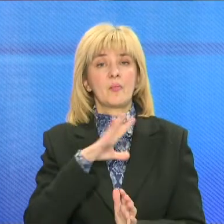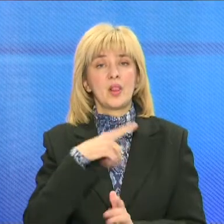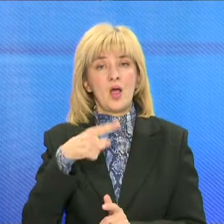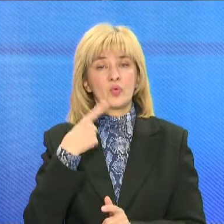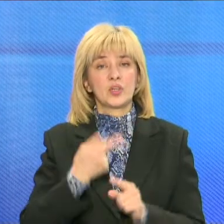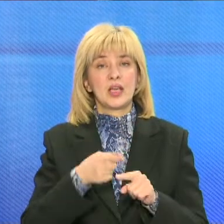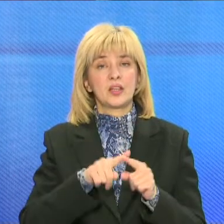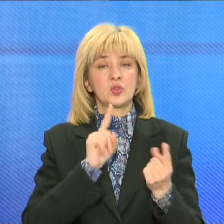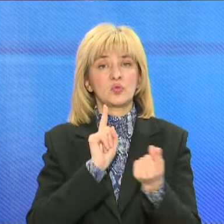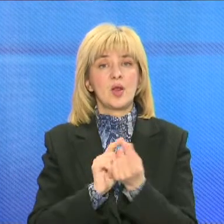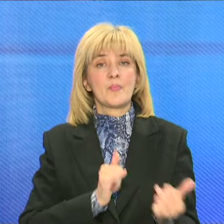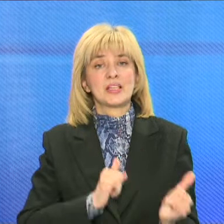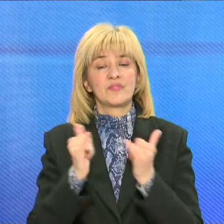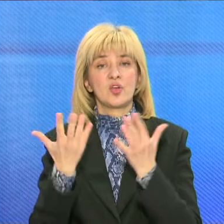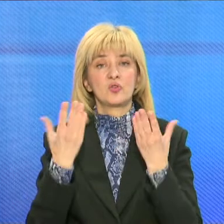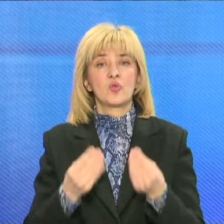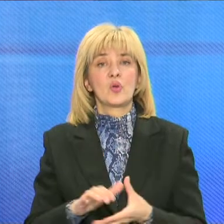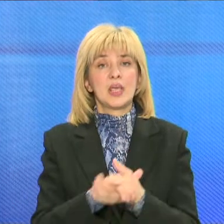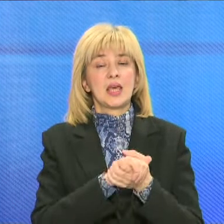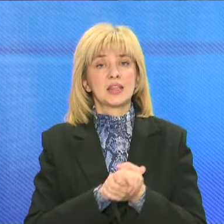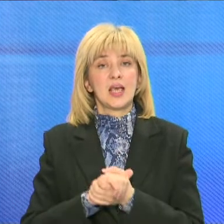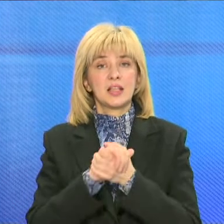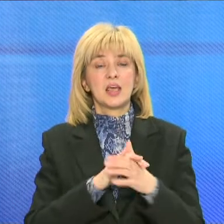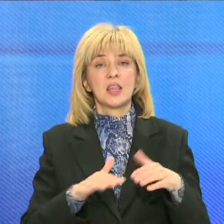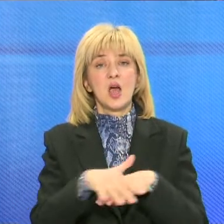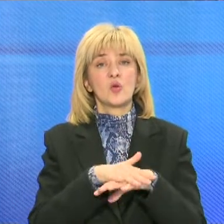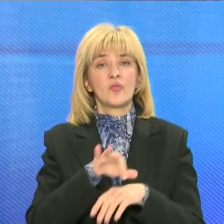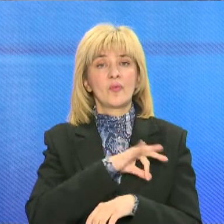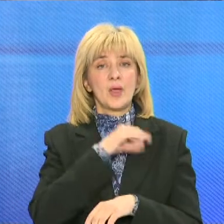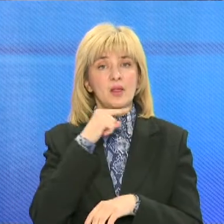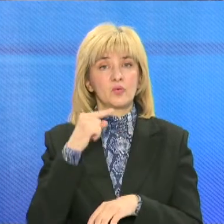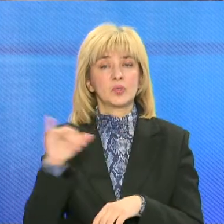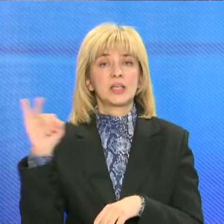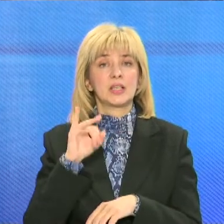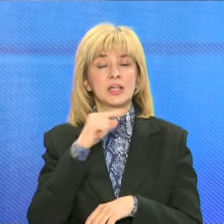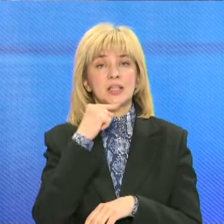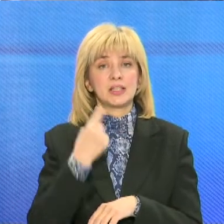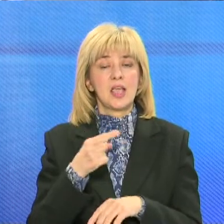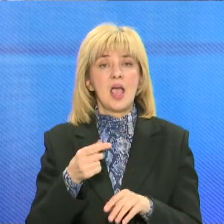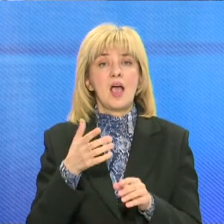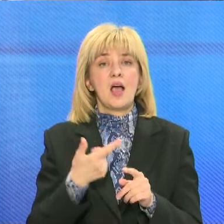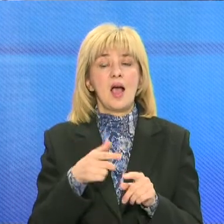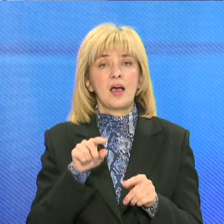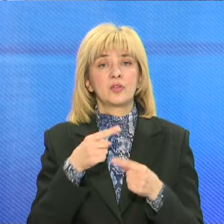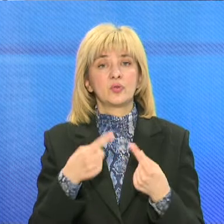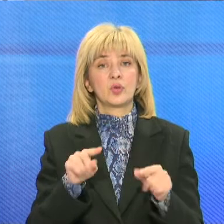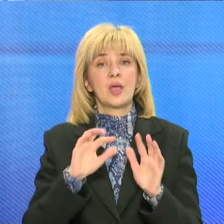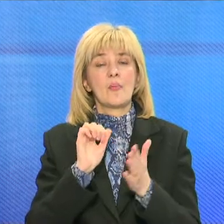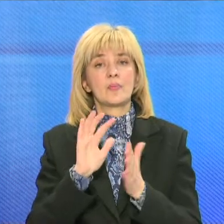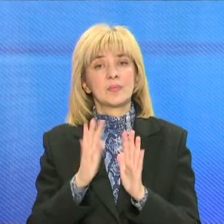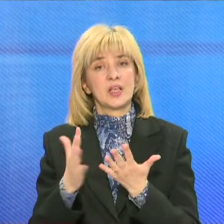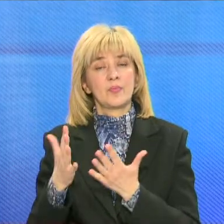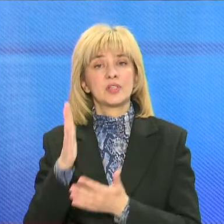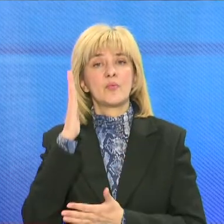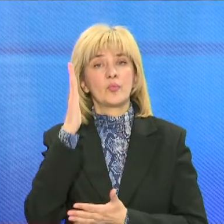сустрэча, прысвячаецца дню яднання народаў Беларусі і Расіі, а іншыя важныя для краіны нагоды і падзеі стануць падставай для